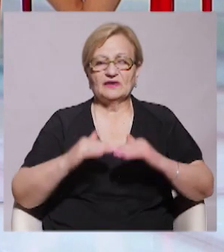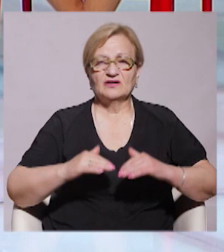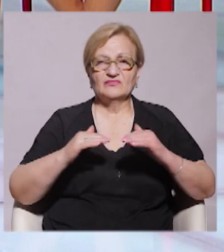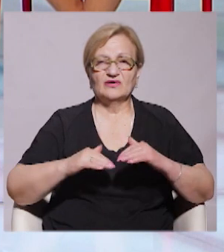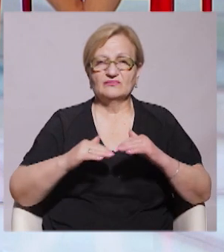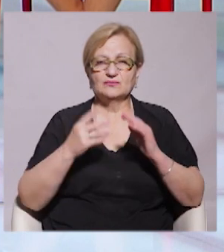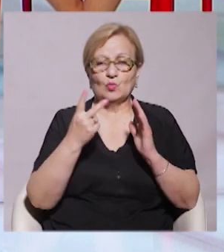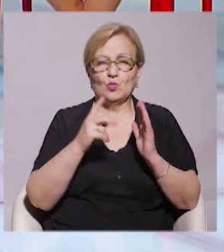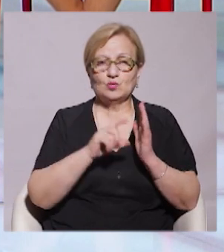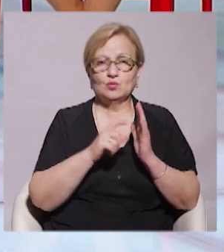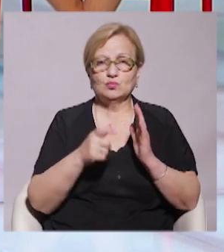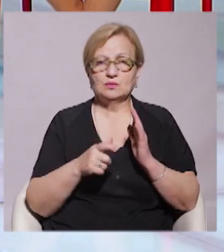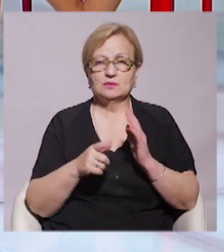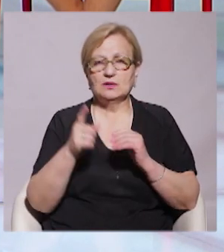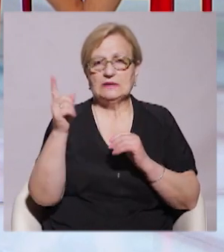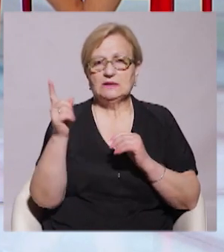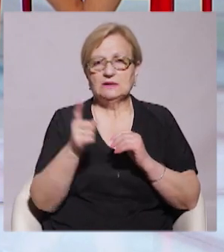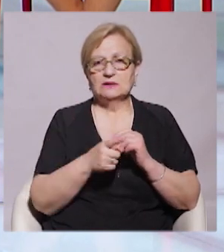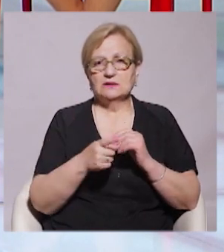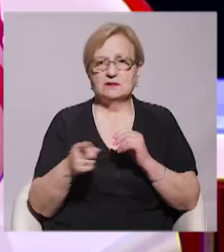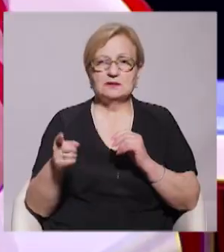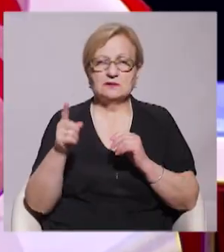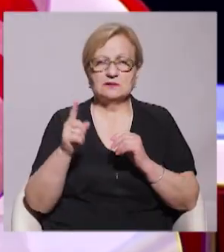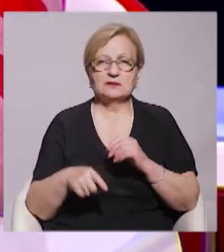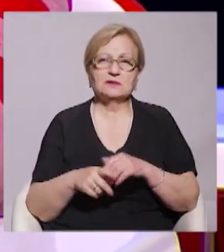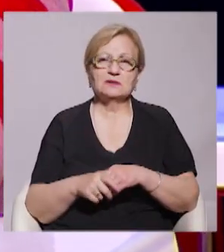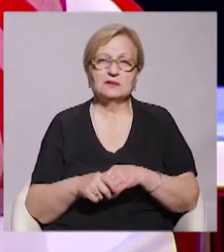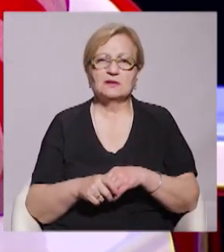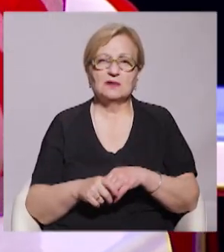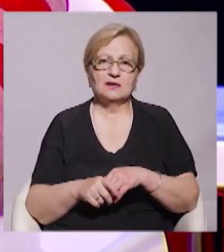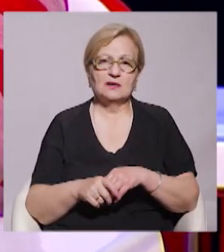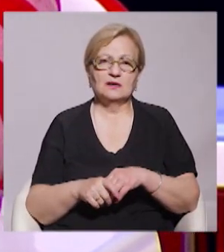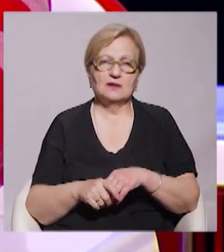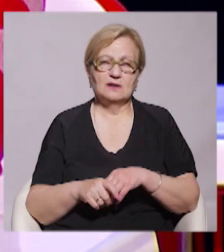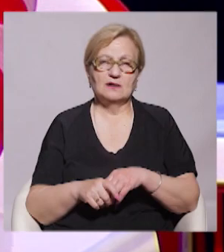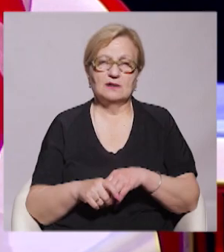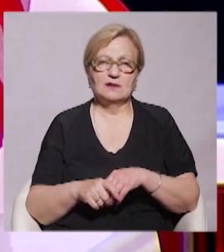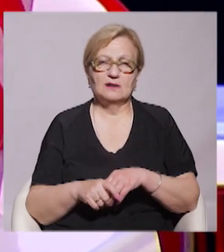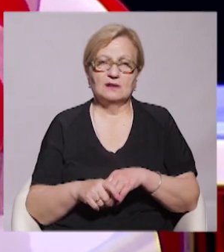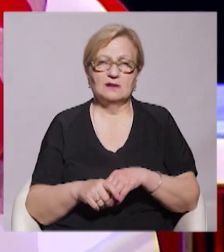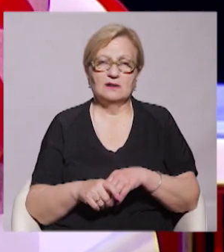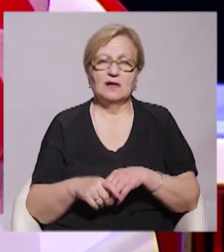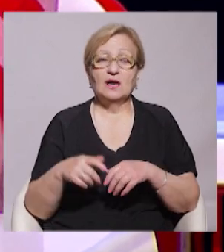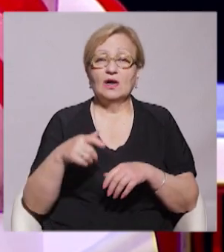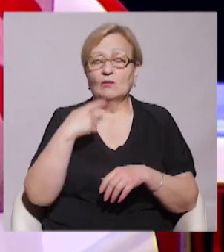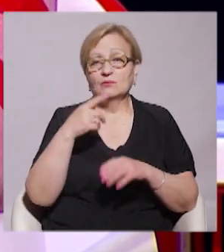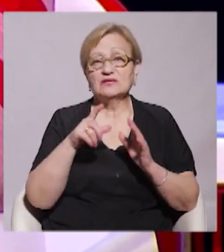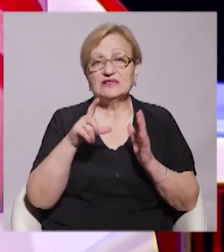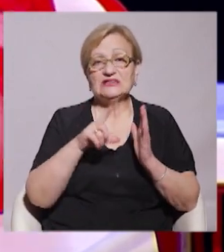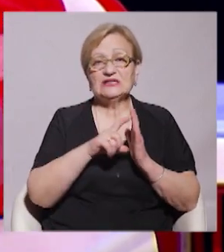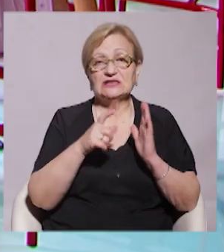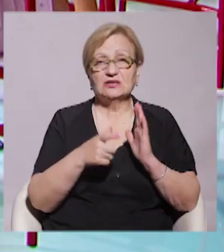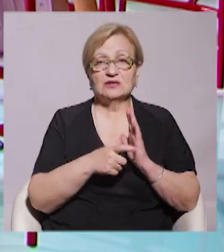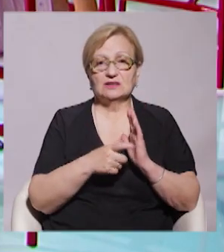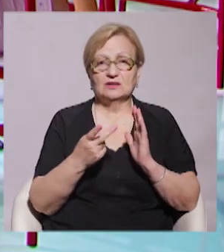შემივსეთ. დახრილი ხაზი. მას ვარას ვაკეთებდი აქედან და არ გამომივიდა. დიდით დაიწყე ხოლმე. დიდი